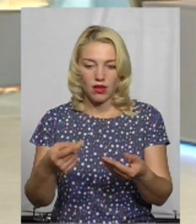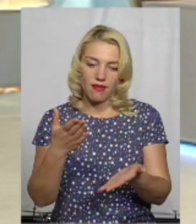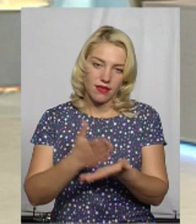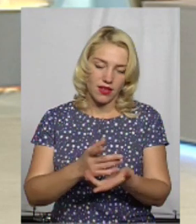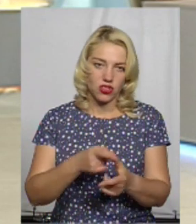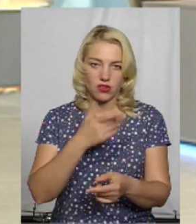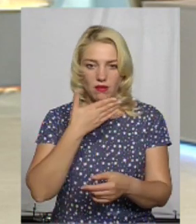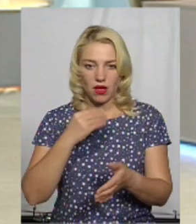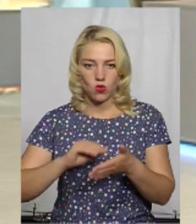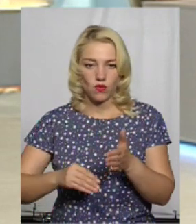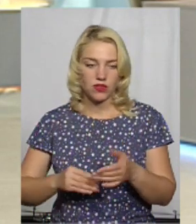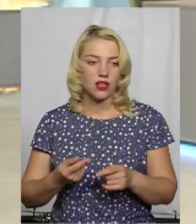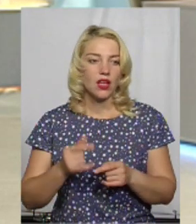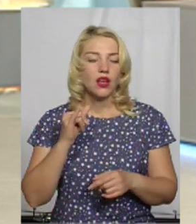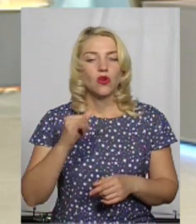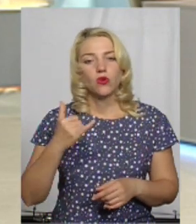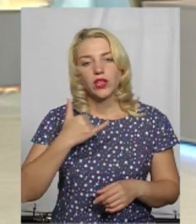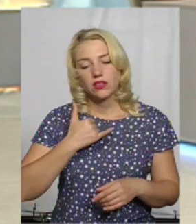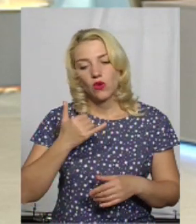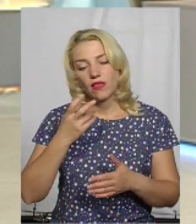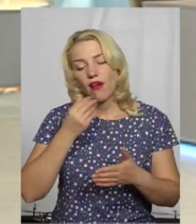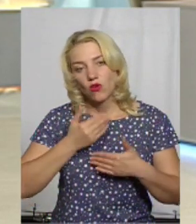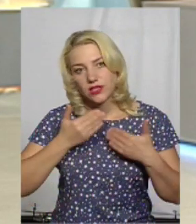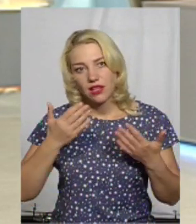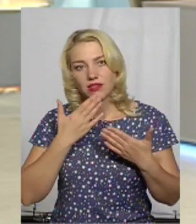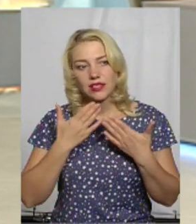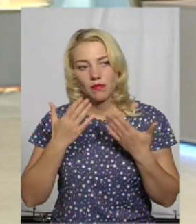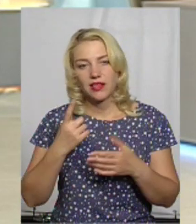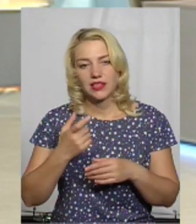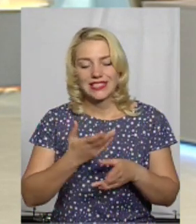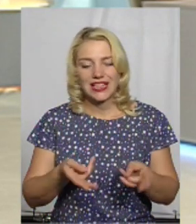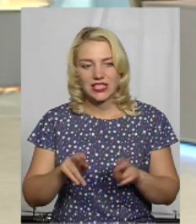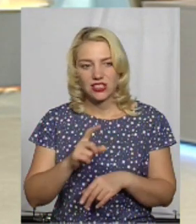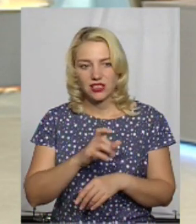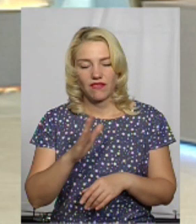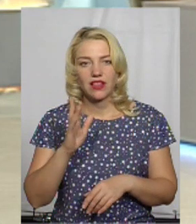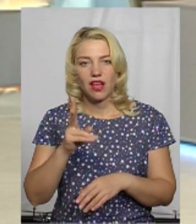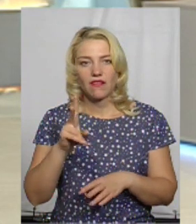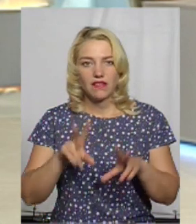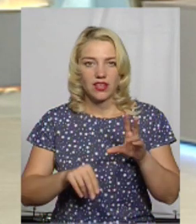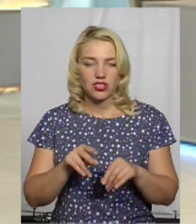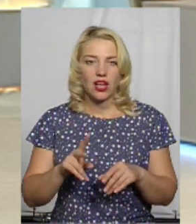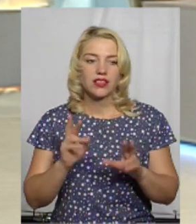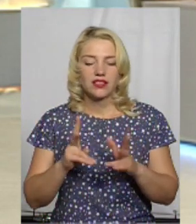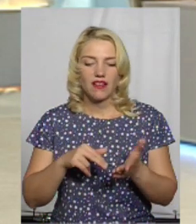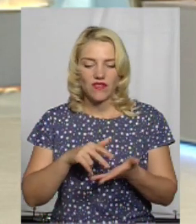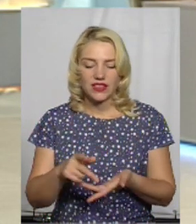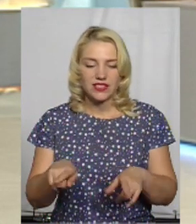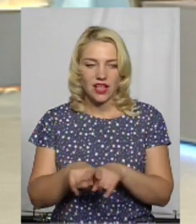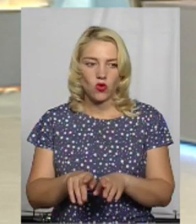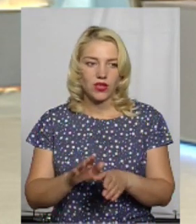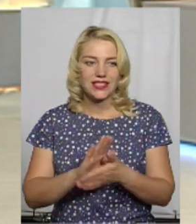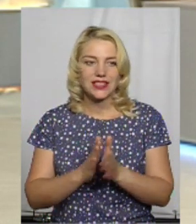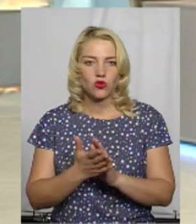довідка. Наостанок хотів у вас запитати, але в нас залишилася тільки хвилина. Як ви гадаєте, як можна вийти з такої